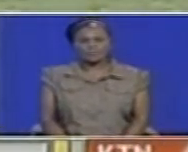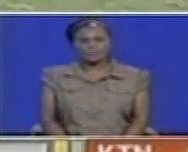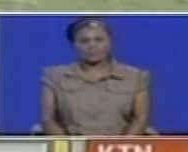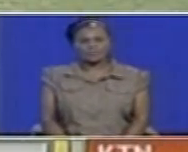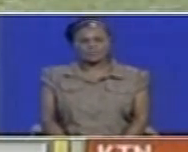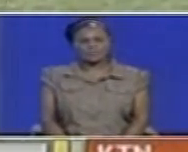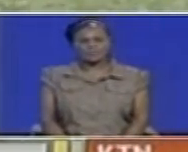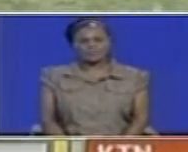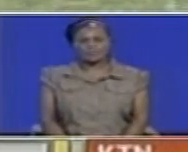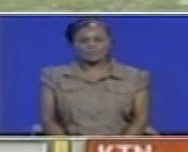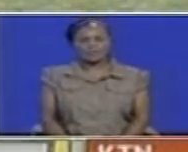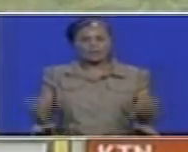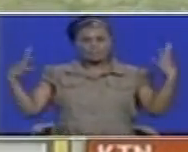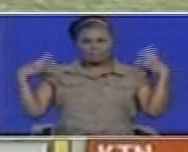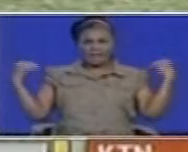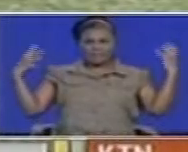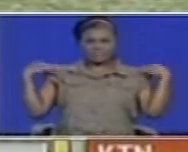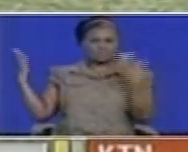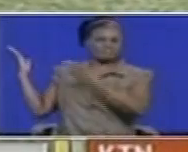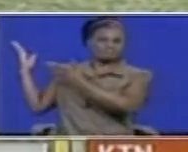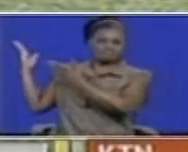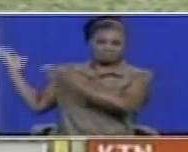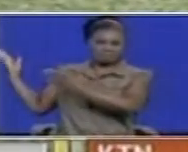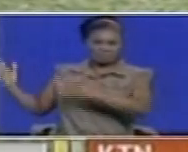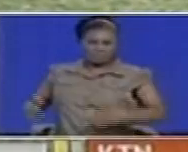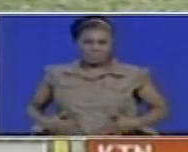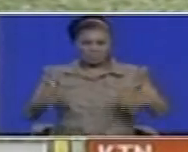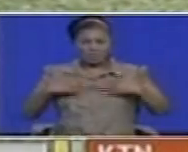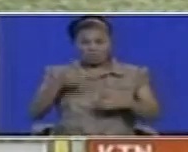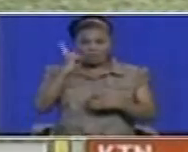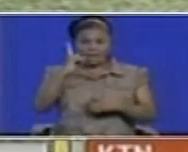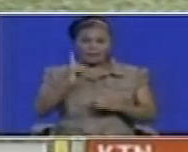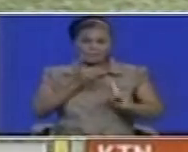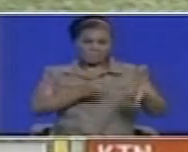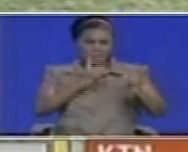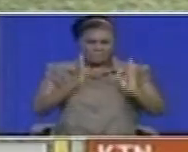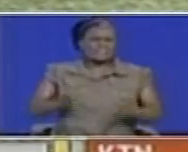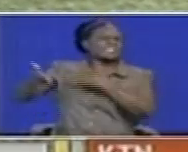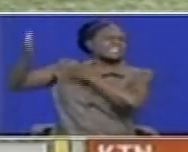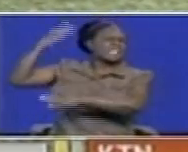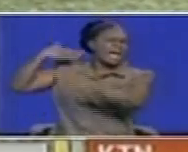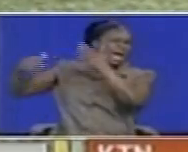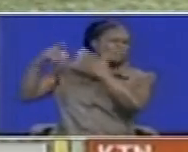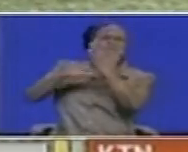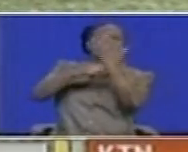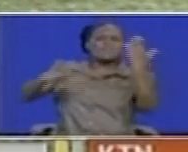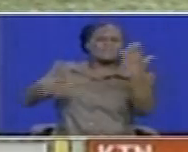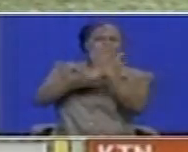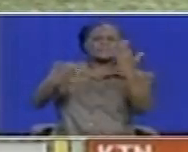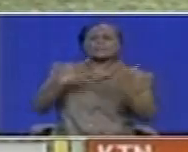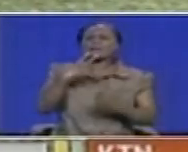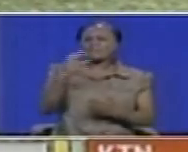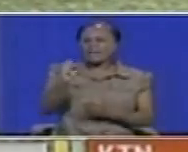supposed to train. Ni mazoezi ya kunyosha misuli. Mmoja wa wanariadha waliobobea katika mbio za mita 5000, Anthony